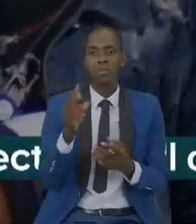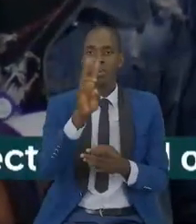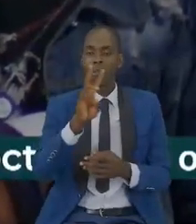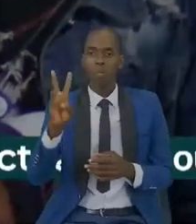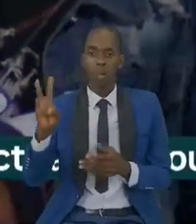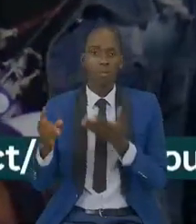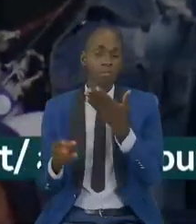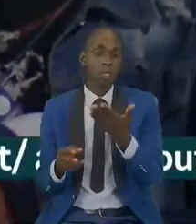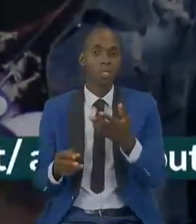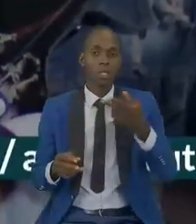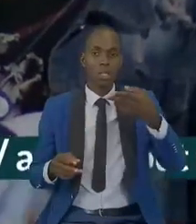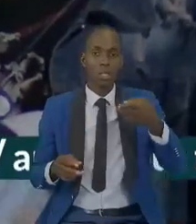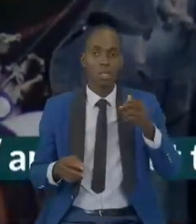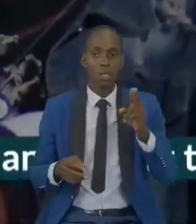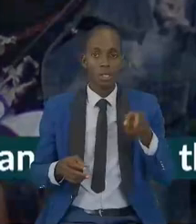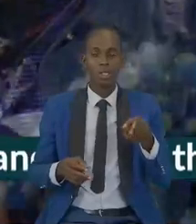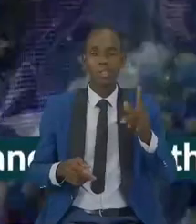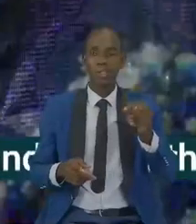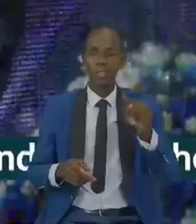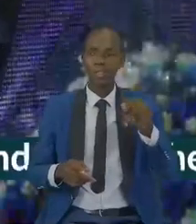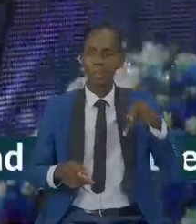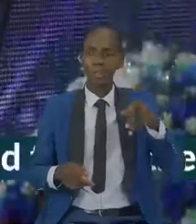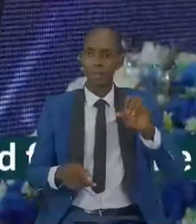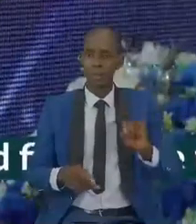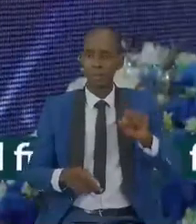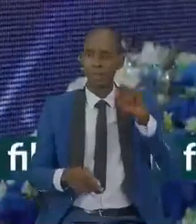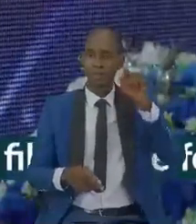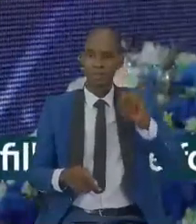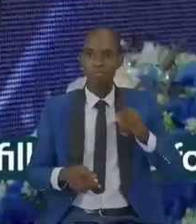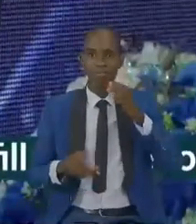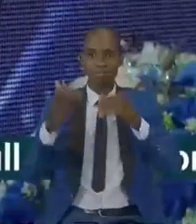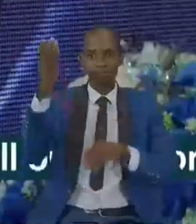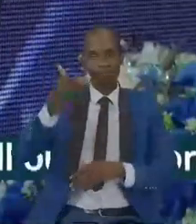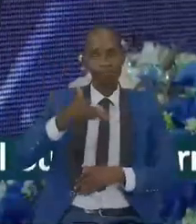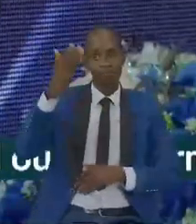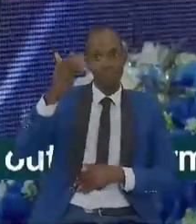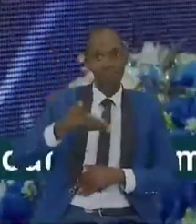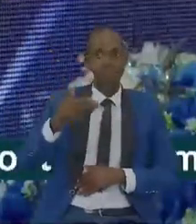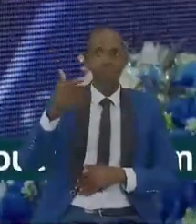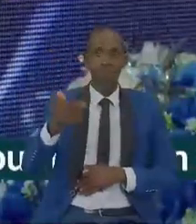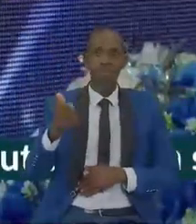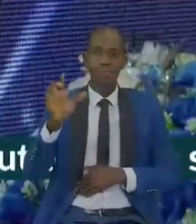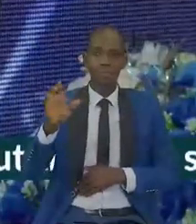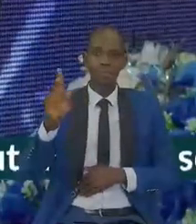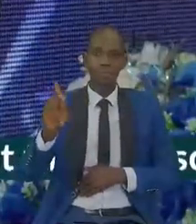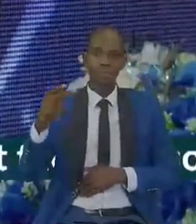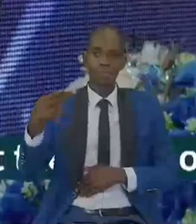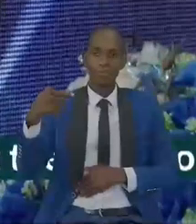un lien là-bas qui est DCKH, DCK,